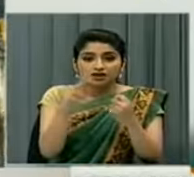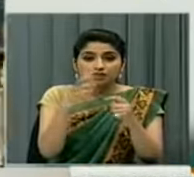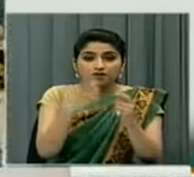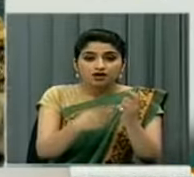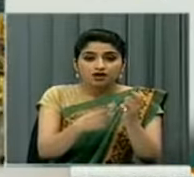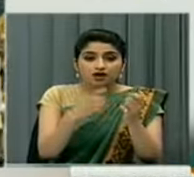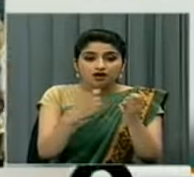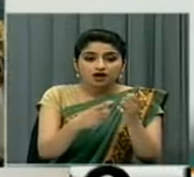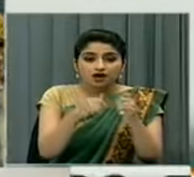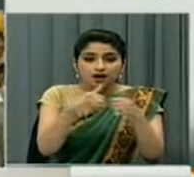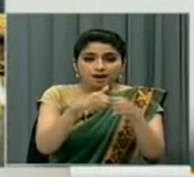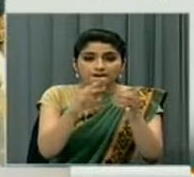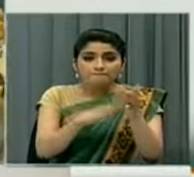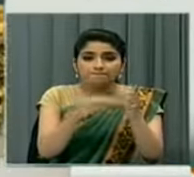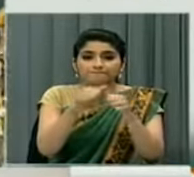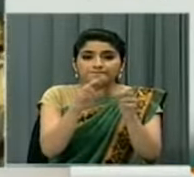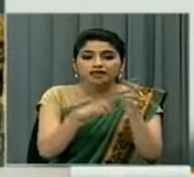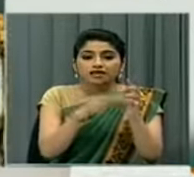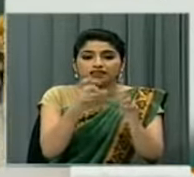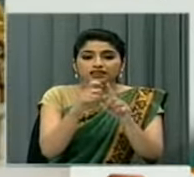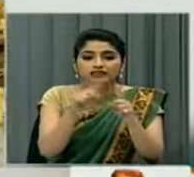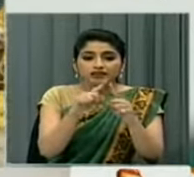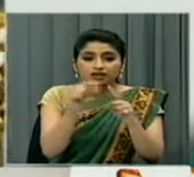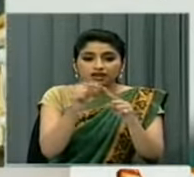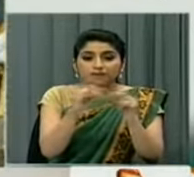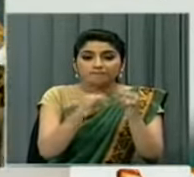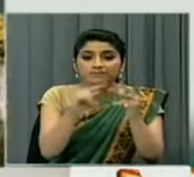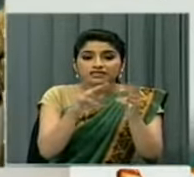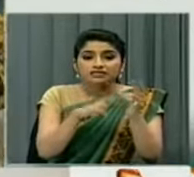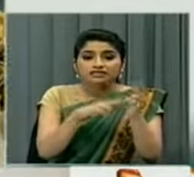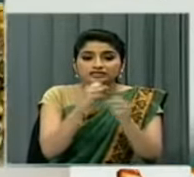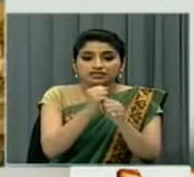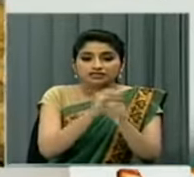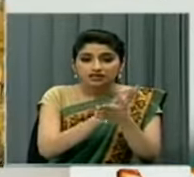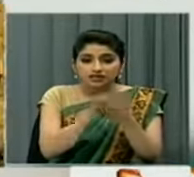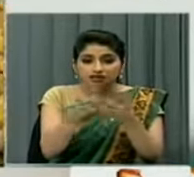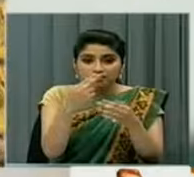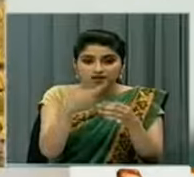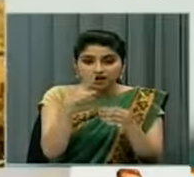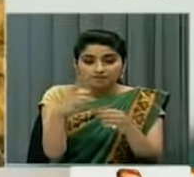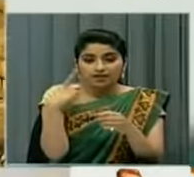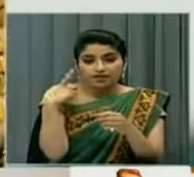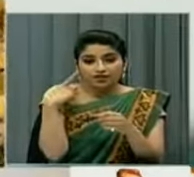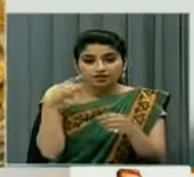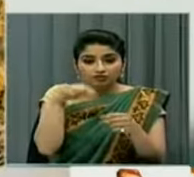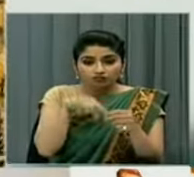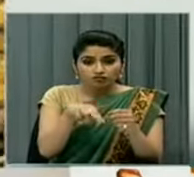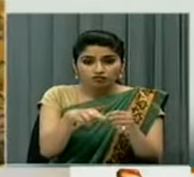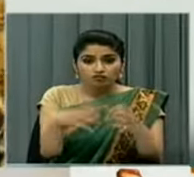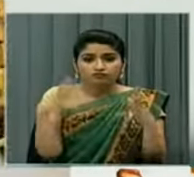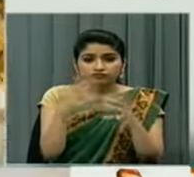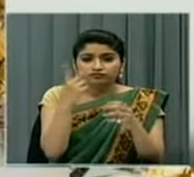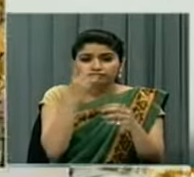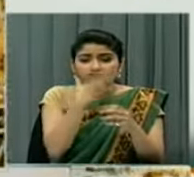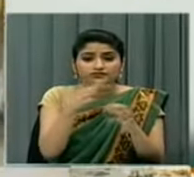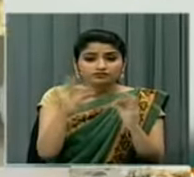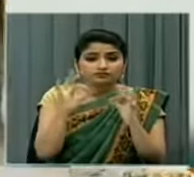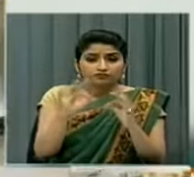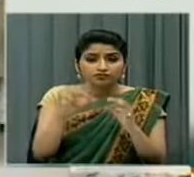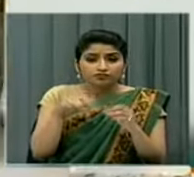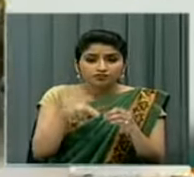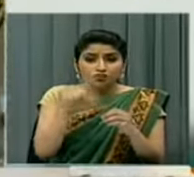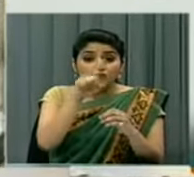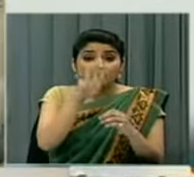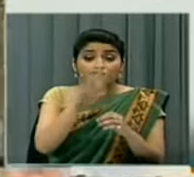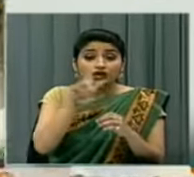भी गुजरते हैं तो वहां की सुरक्षा सीआईएसएफ के हाथ में है। ये जितनी इंडस्ट्रियल एरियाज इंडिया की हैं, कमर्शियल इंडस्ट्रियल एरिया, दिल्ली